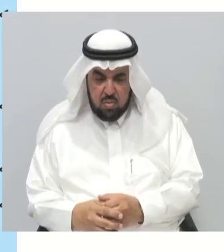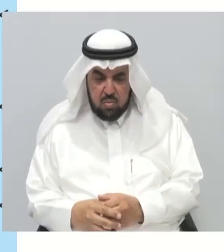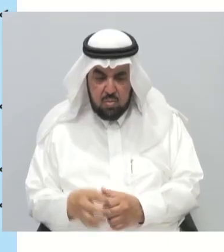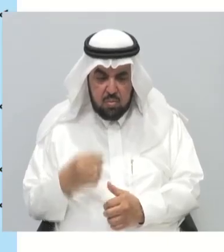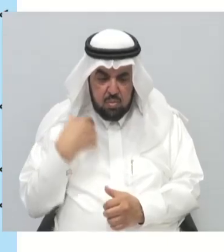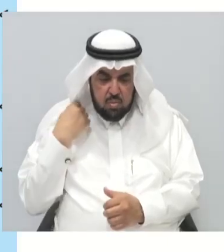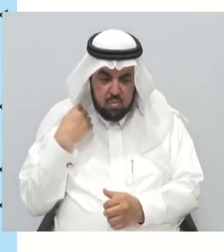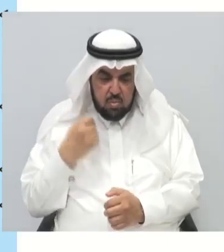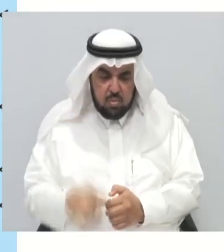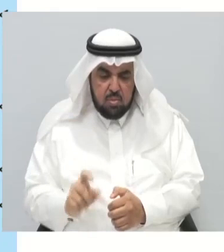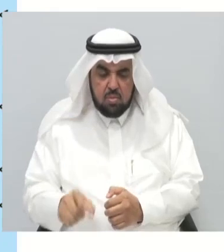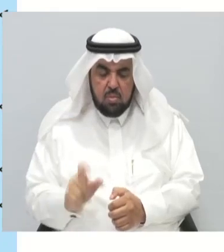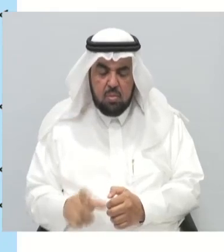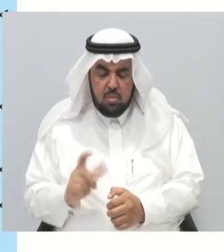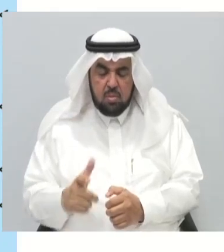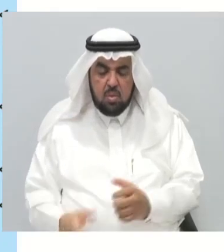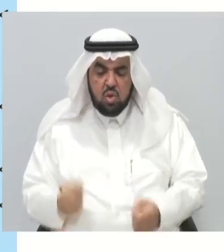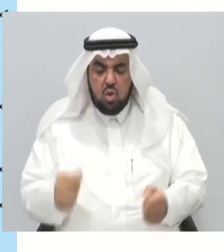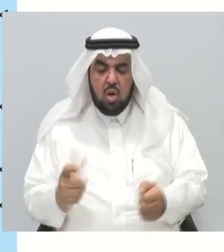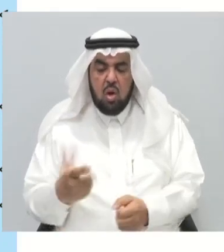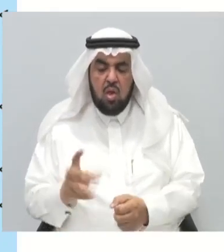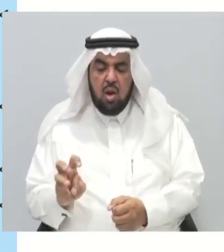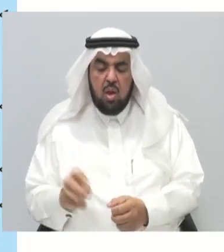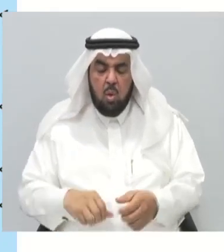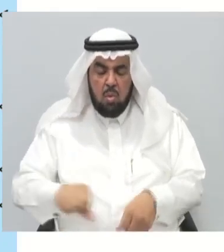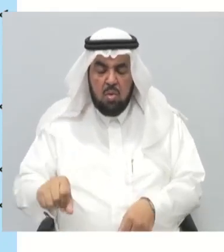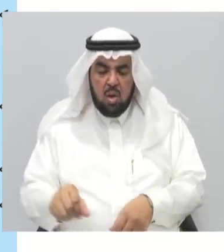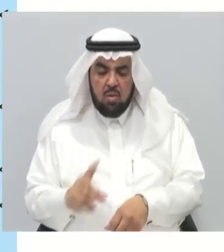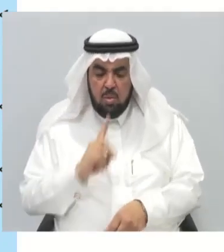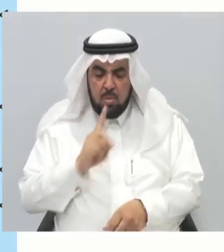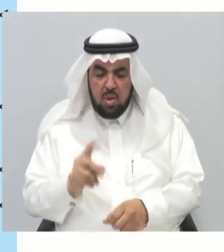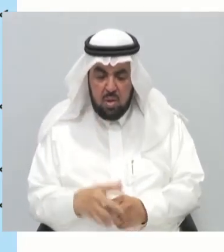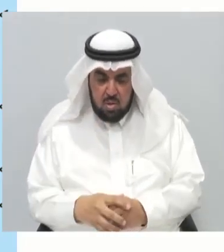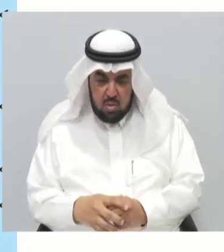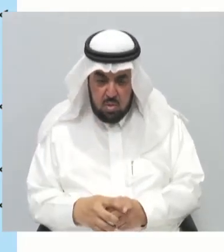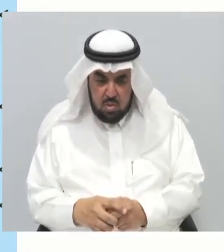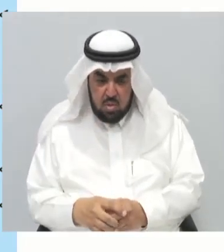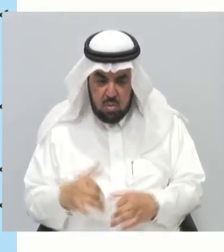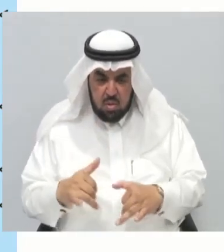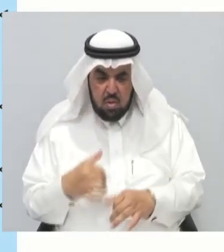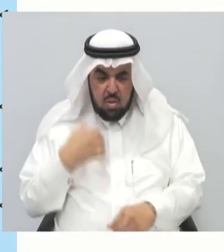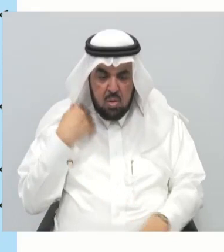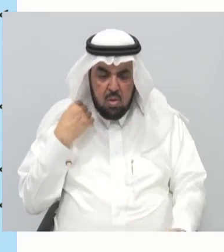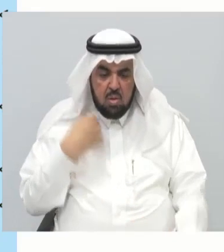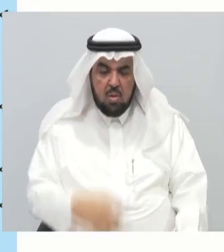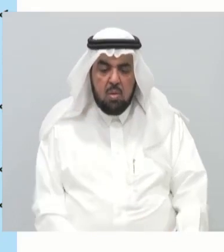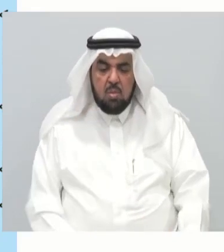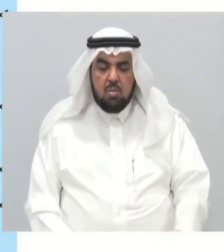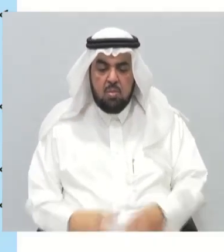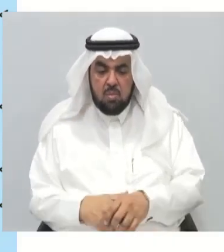طبعا نضبط السرعه الى 30 والمسافه الى 100 بهذه الطريقه